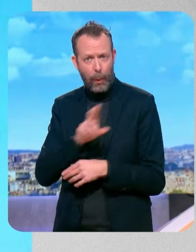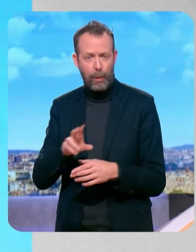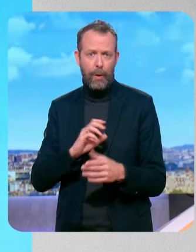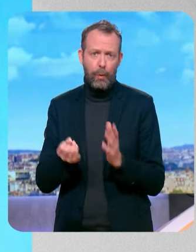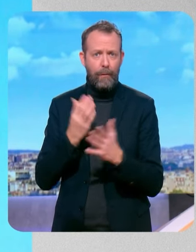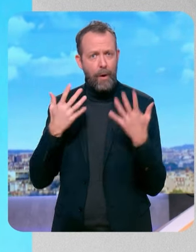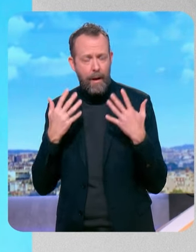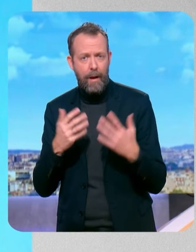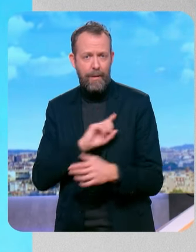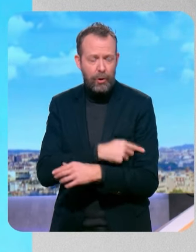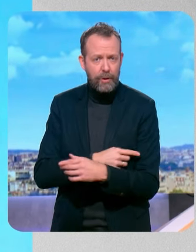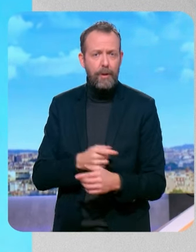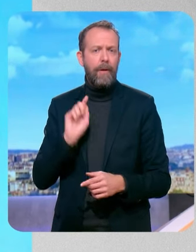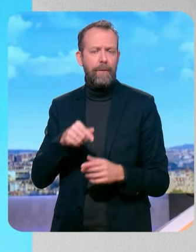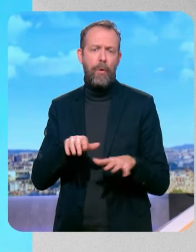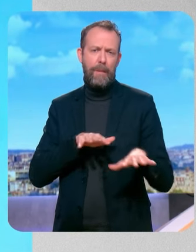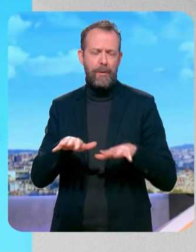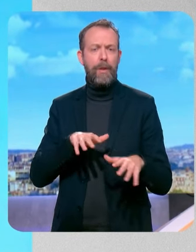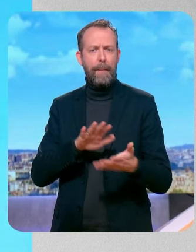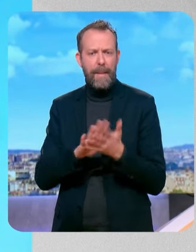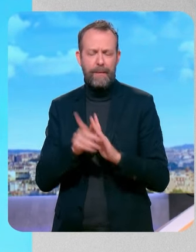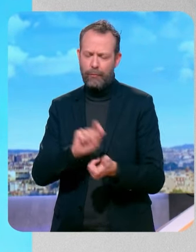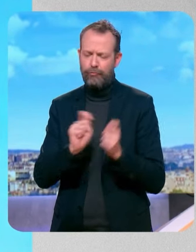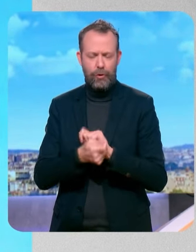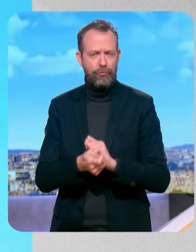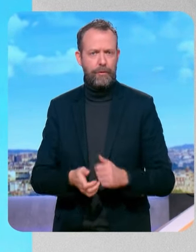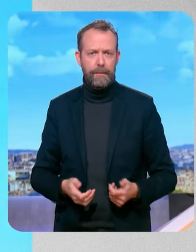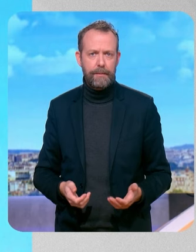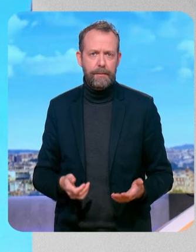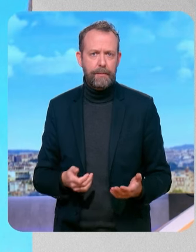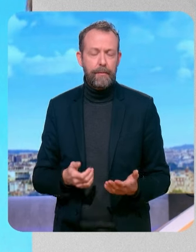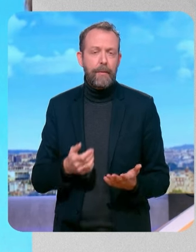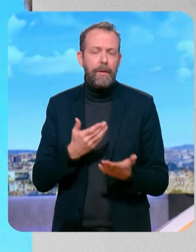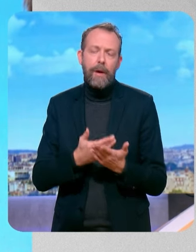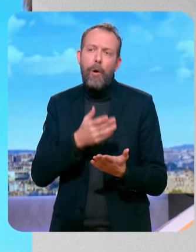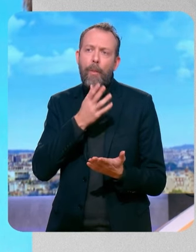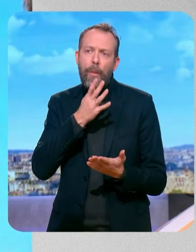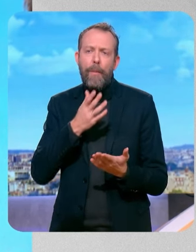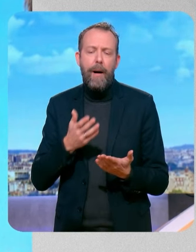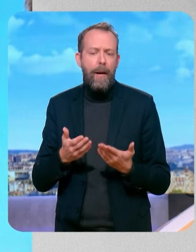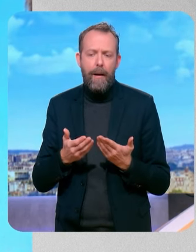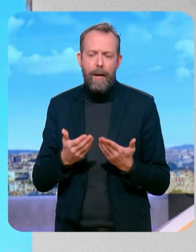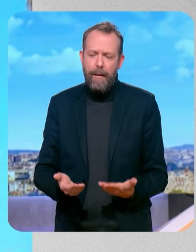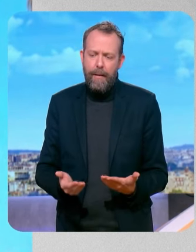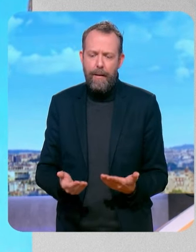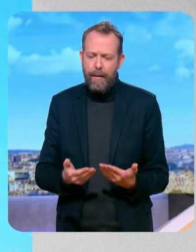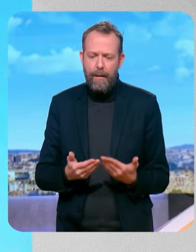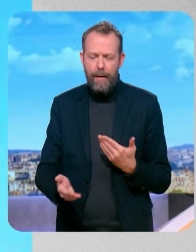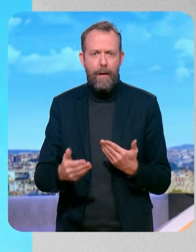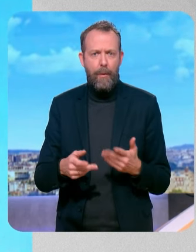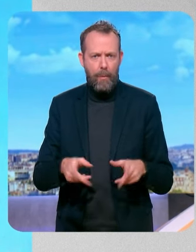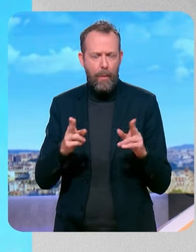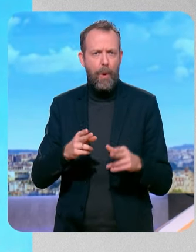de changer de méthode et de pratique. Je pense que on ne peut pas vivre les temps